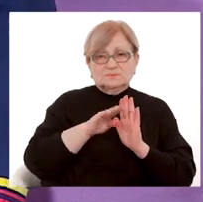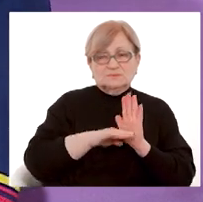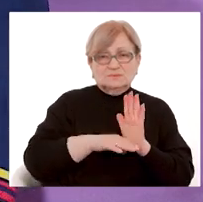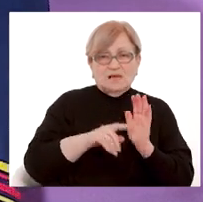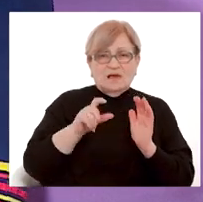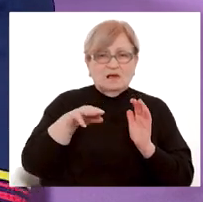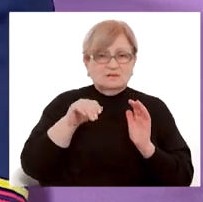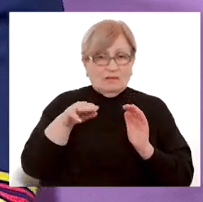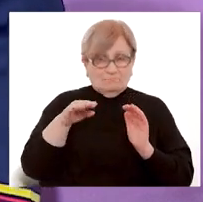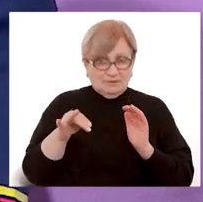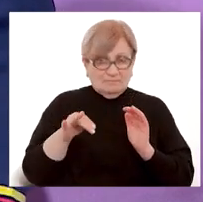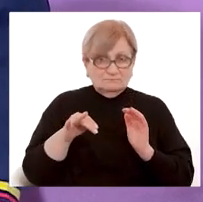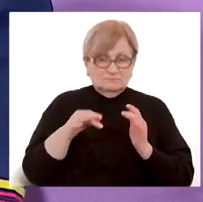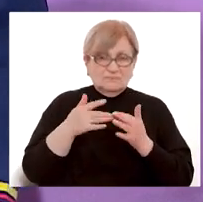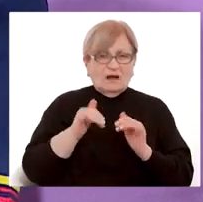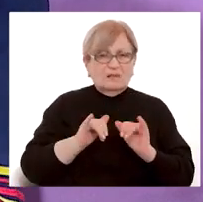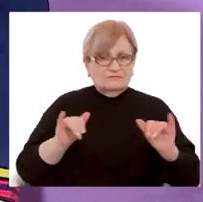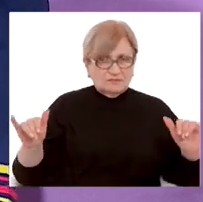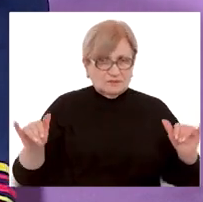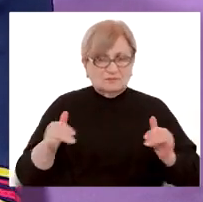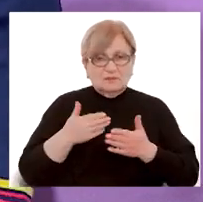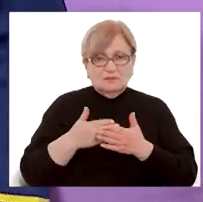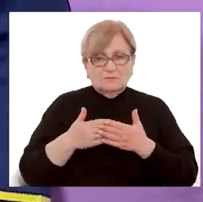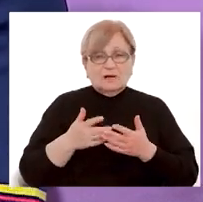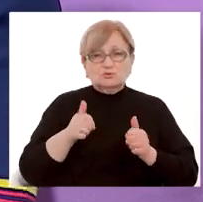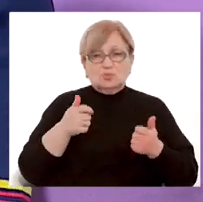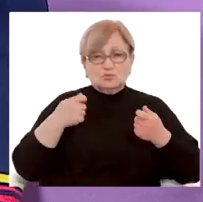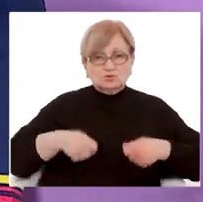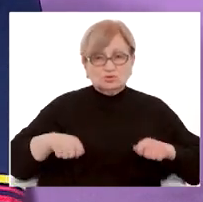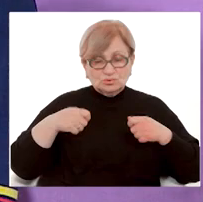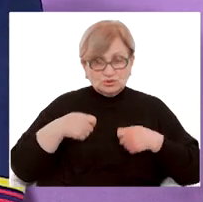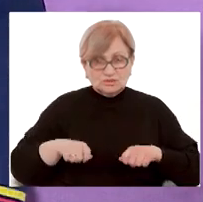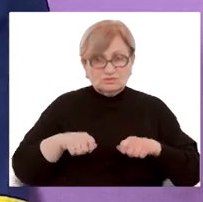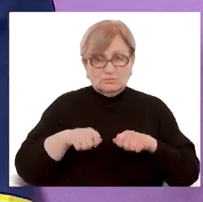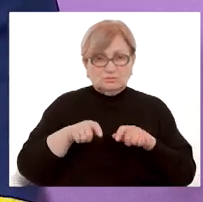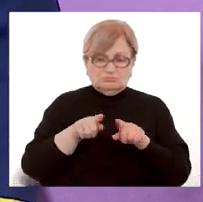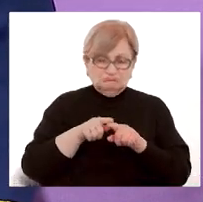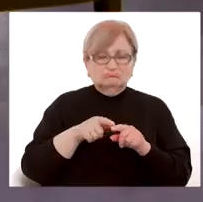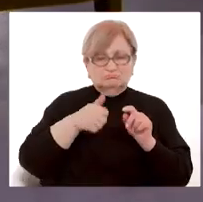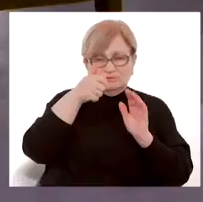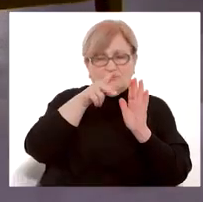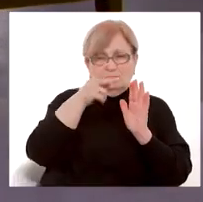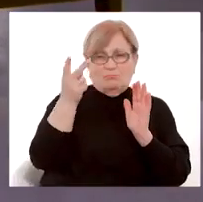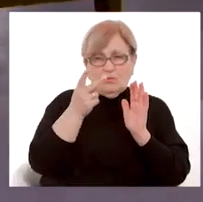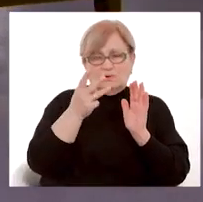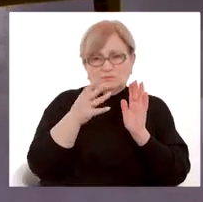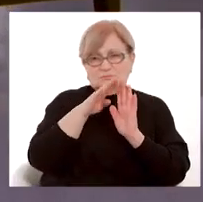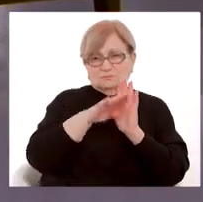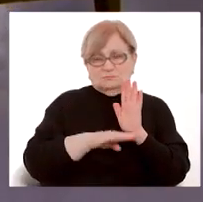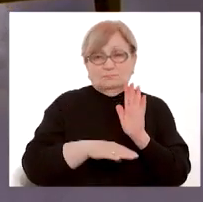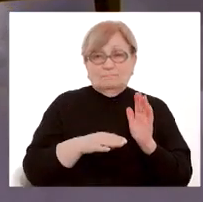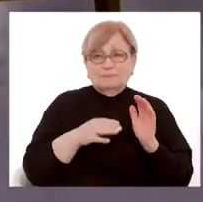თავისი განვითარების ეტაპები, როგორც აი სხვა უნარებს, როგორც არის მაგათაც ჩაცმასაც კი აქვს თავისი განვითარების ეტაპები, ხომ? აი კვების